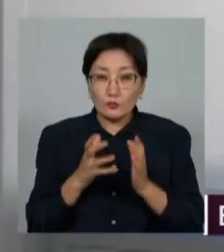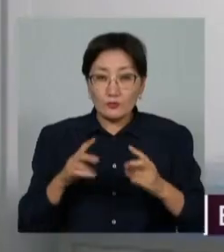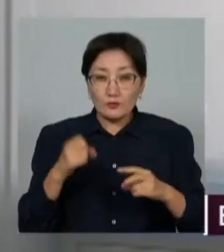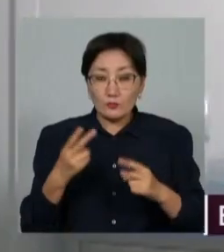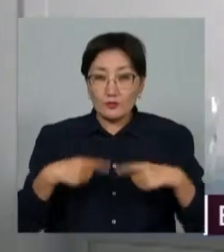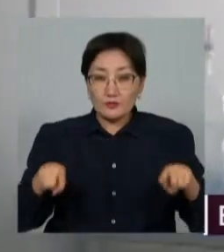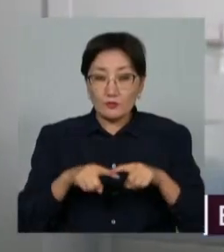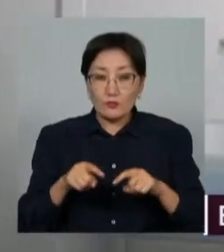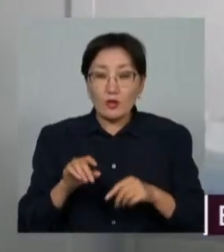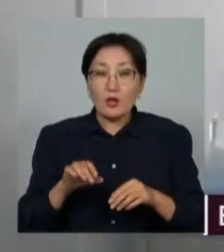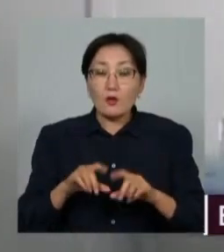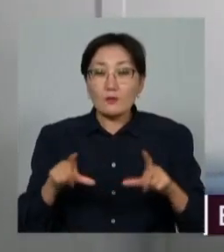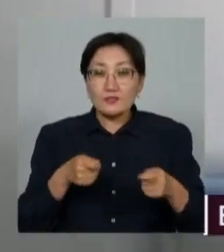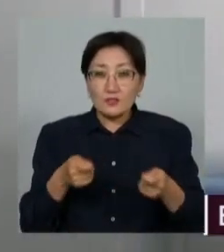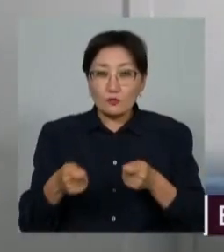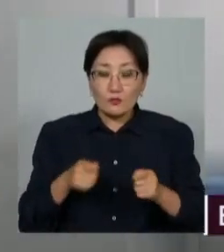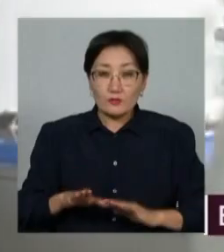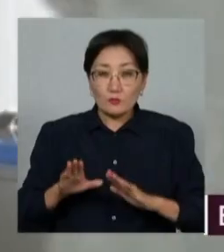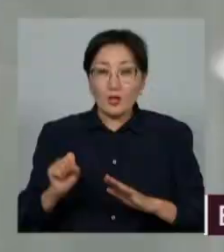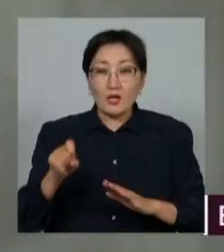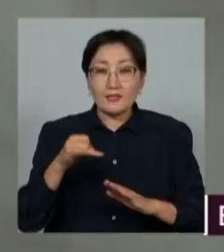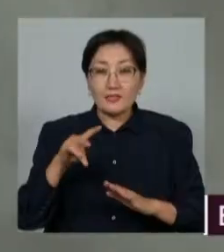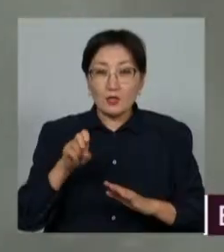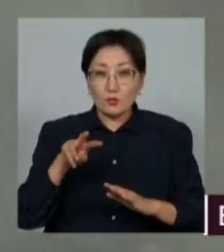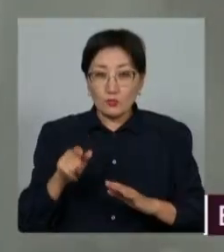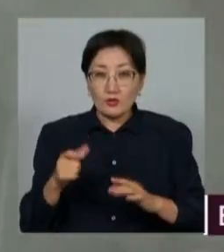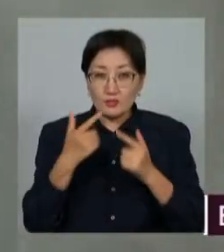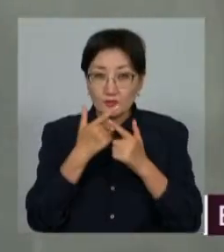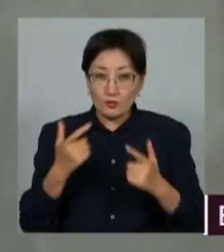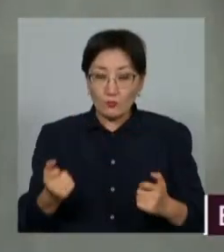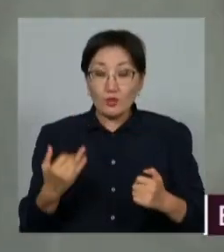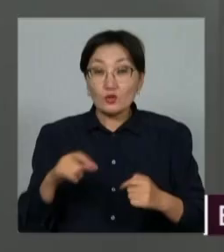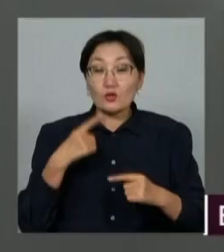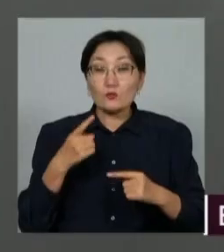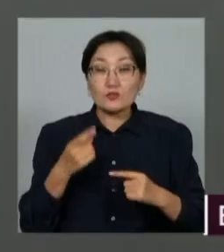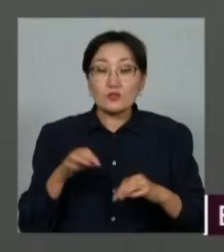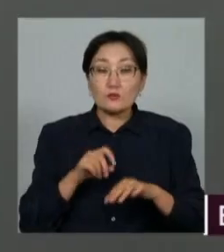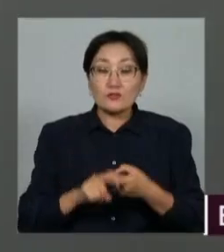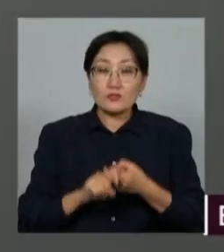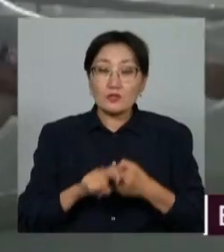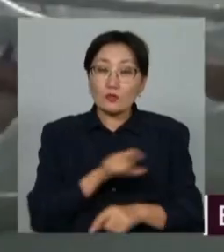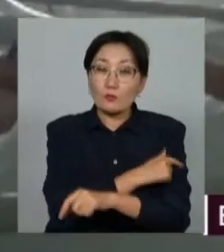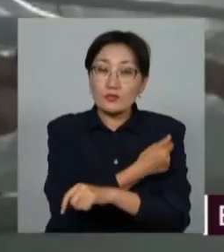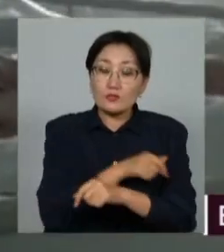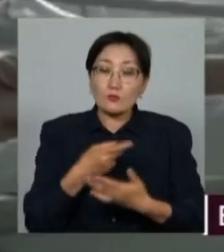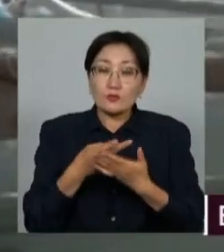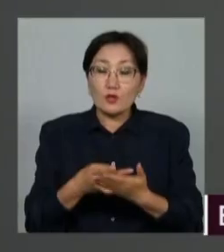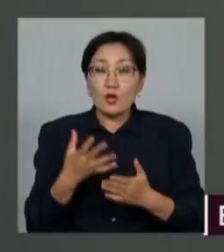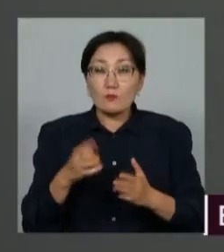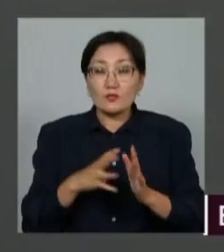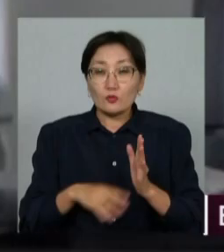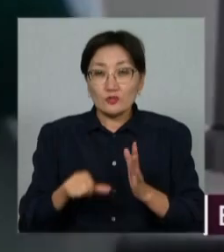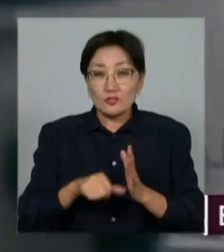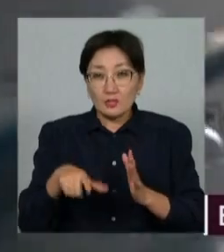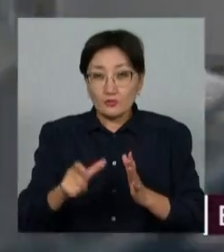ұлттық орталығының басқарма төрағасының орынбасары Айнагүл Қуатбаев айтты. Оның сөзінше инфекциялық стационарларға түскен